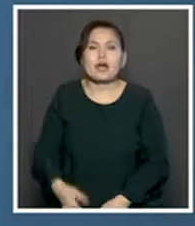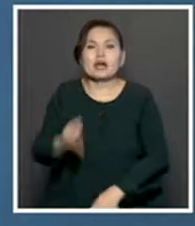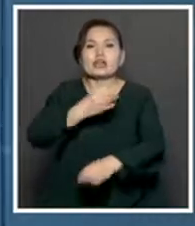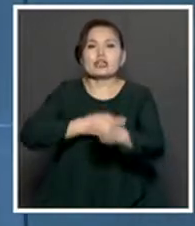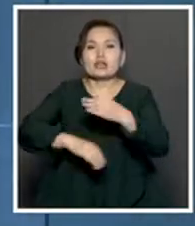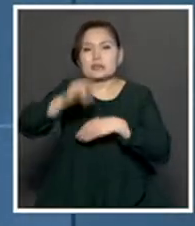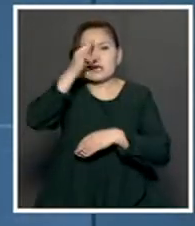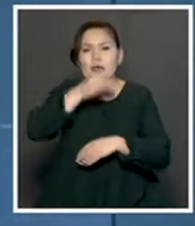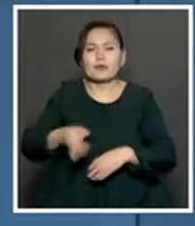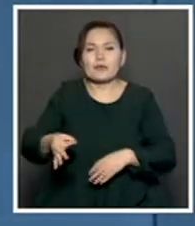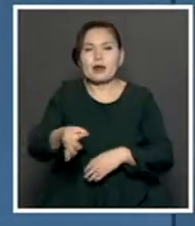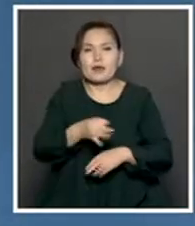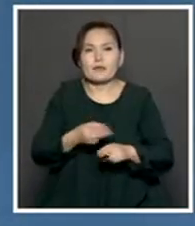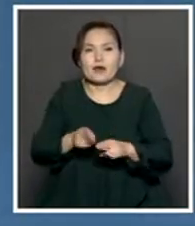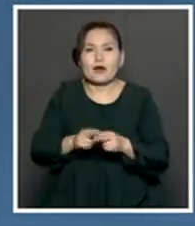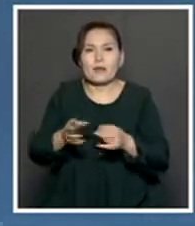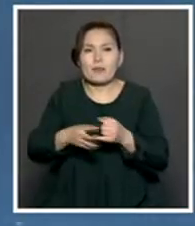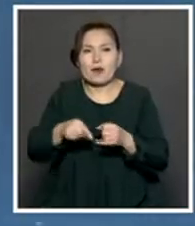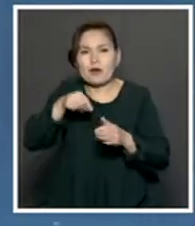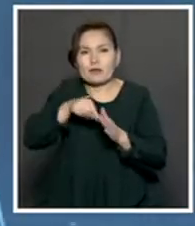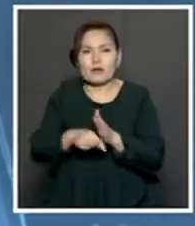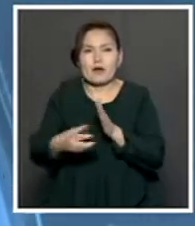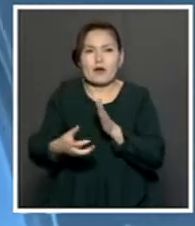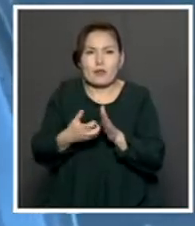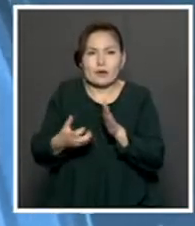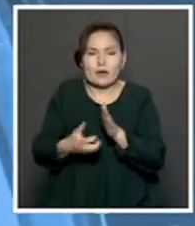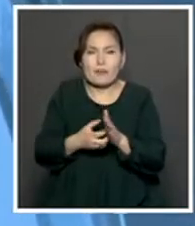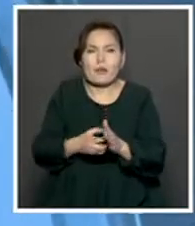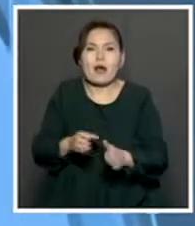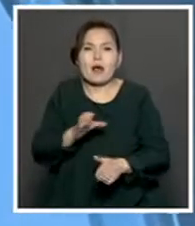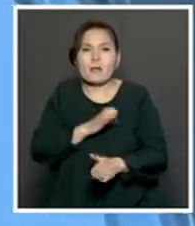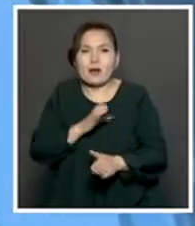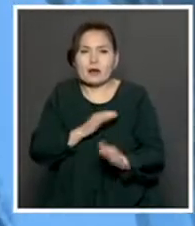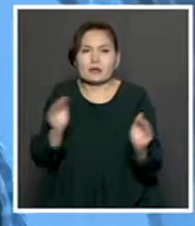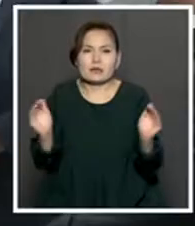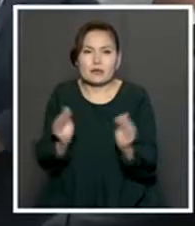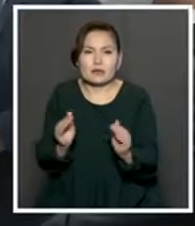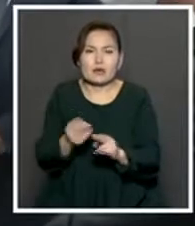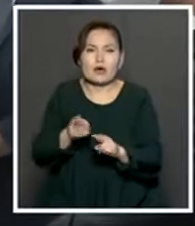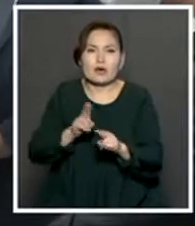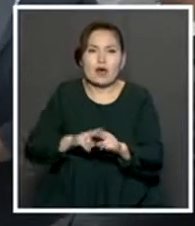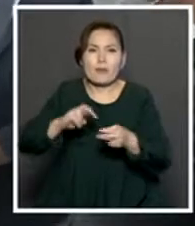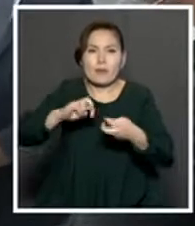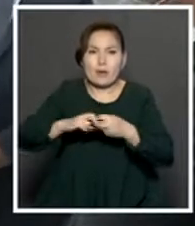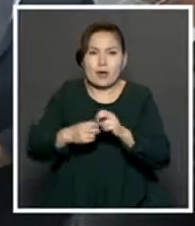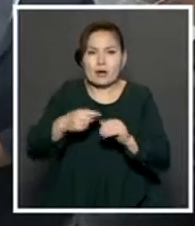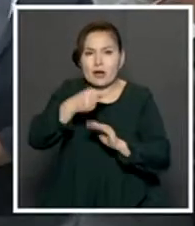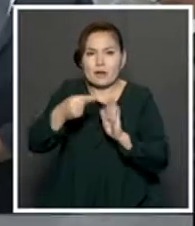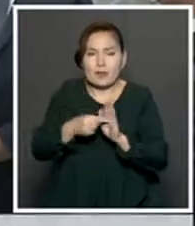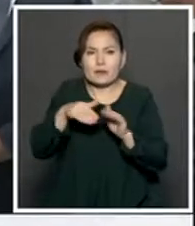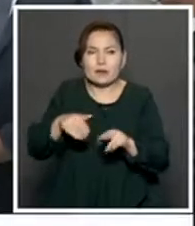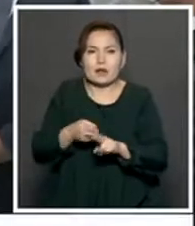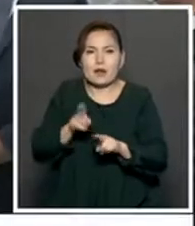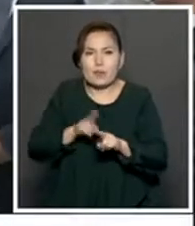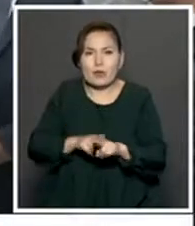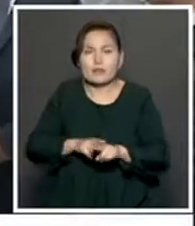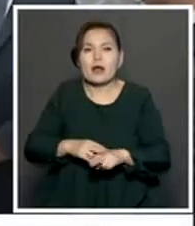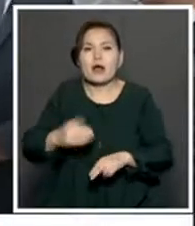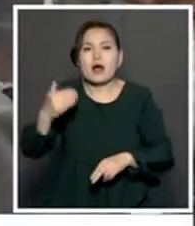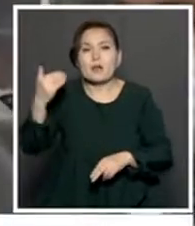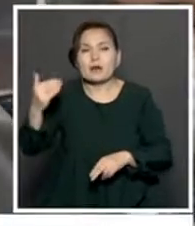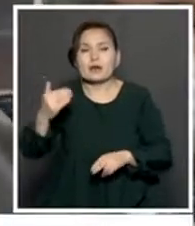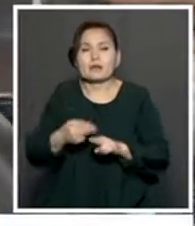Шығыс Қазақстан облысында пайдалы қазбалар қоры таусылып барады. Алаңдатарлық жайт. Аталған мәселені шешу мақсатында экология, геология және